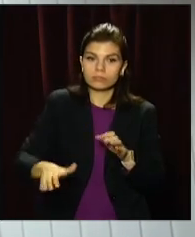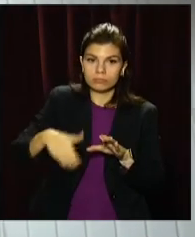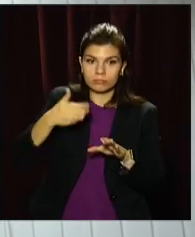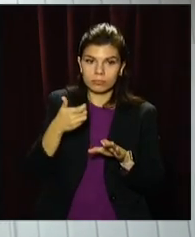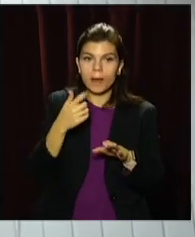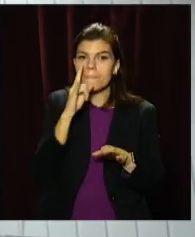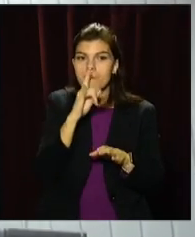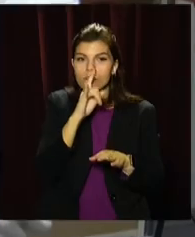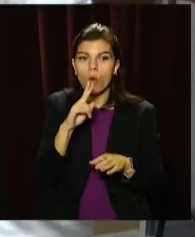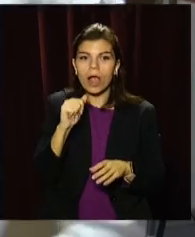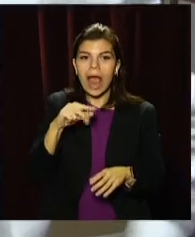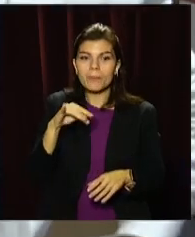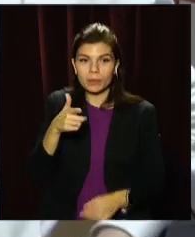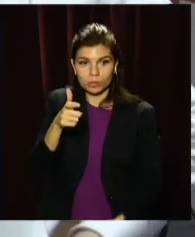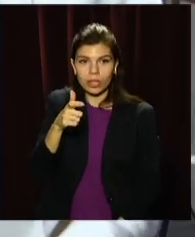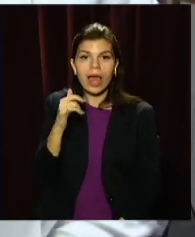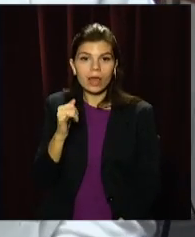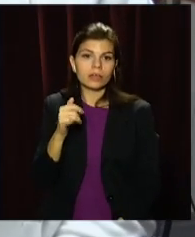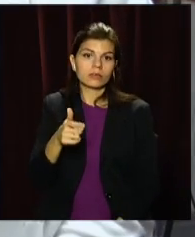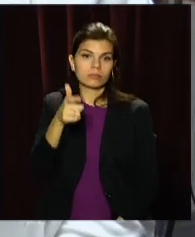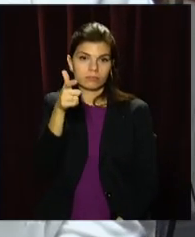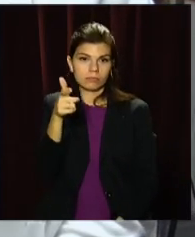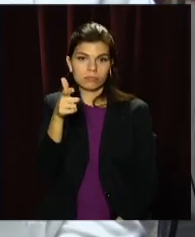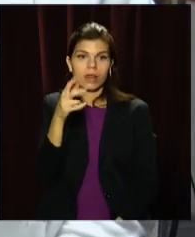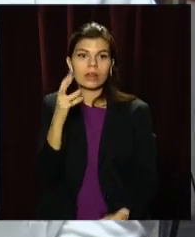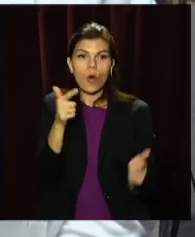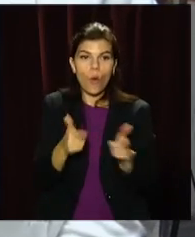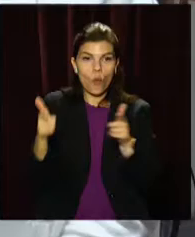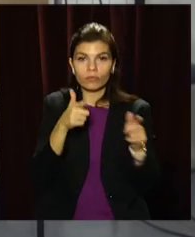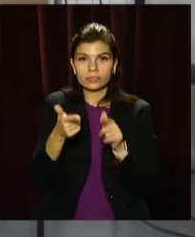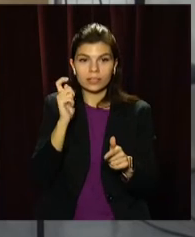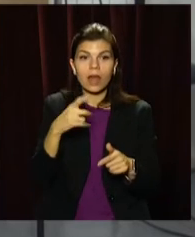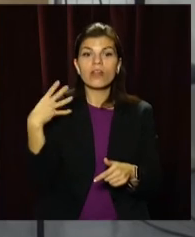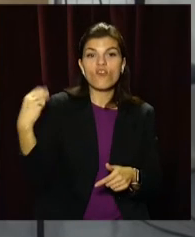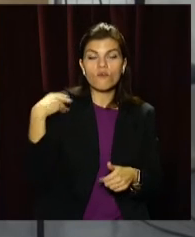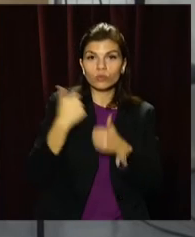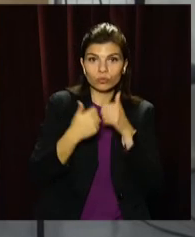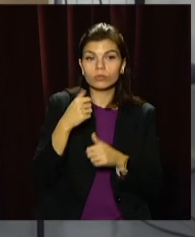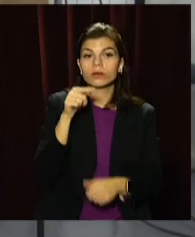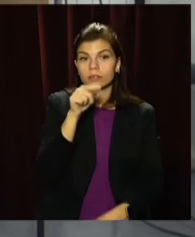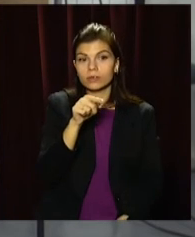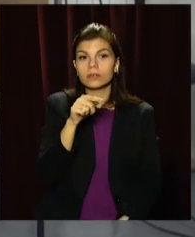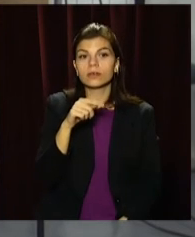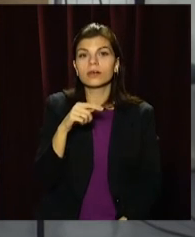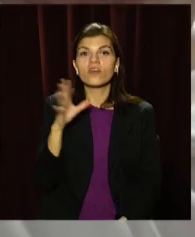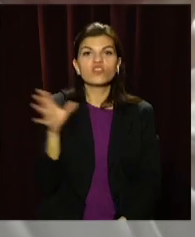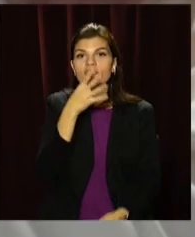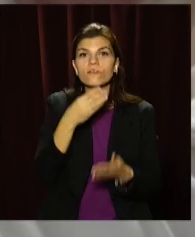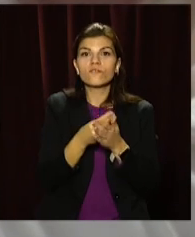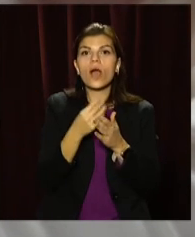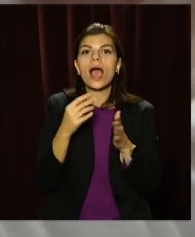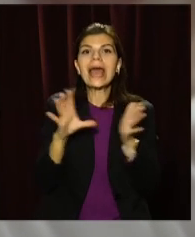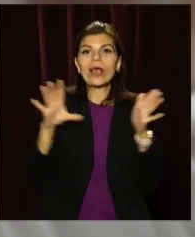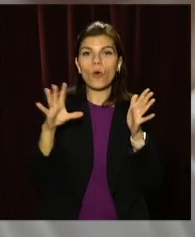скрині малокаліберний пістолет і акуратно налаштовує його на стрільбу. На турнірі у Львові юнак встановив свій особистий рекорд.